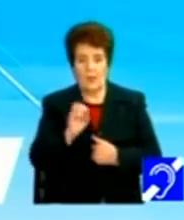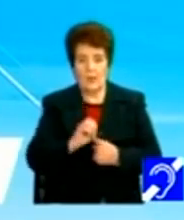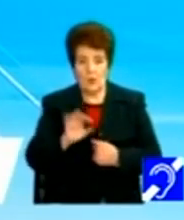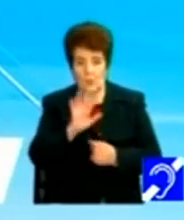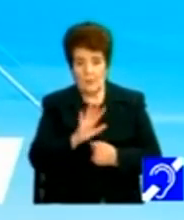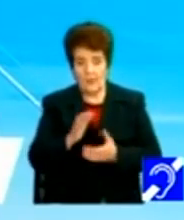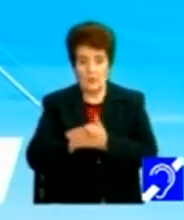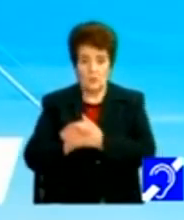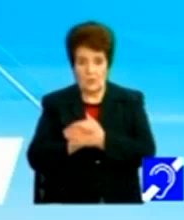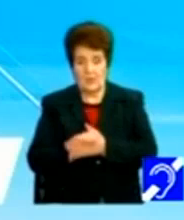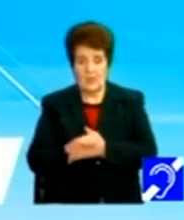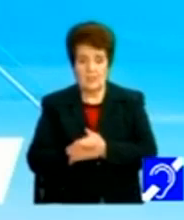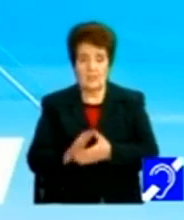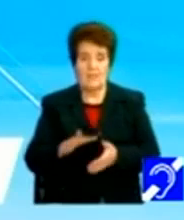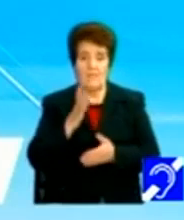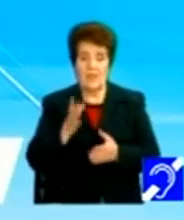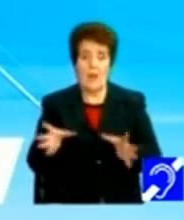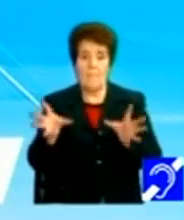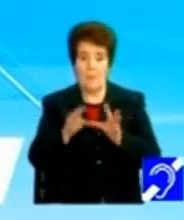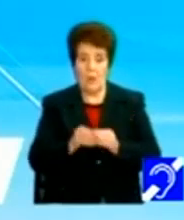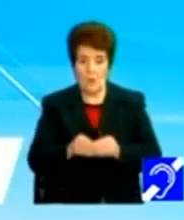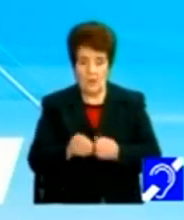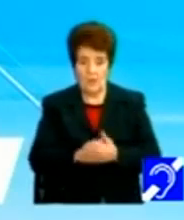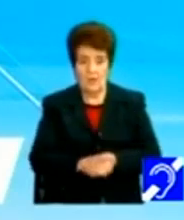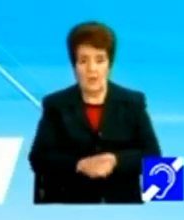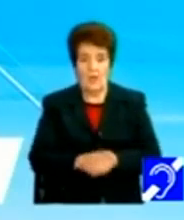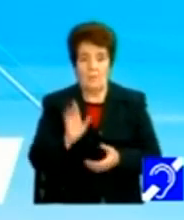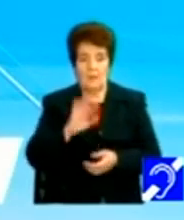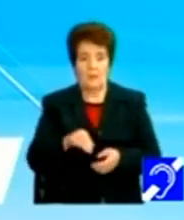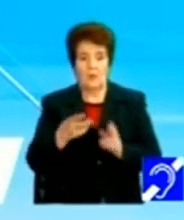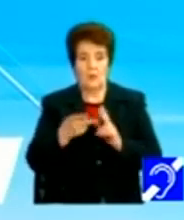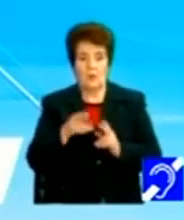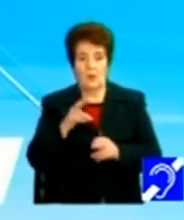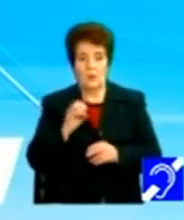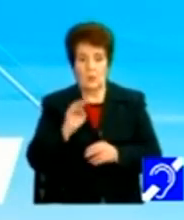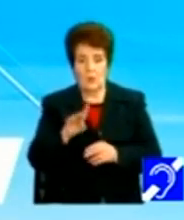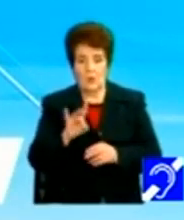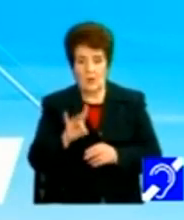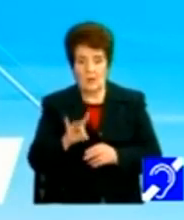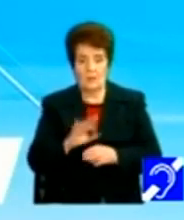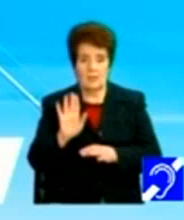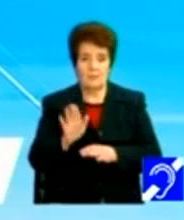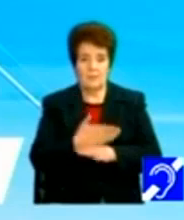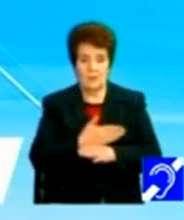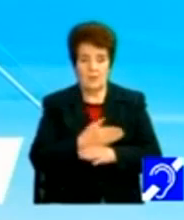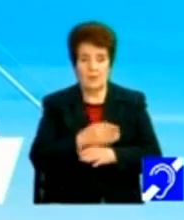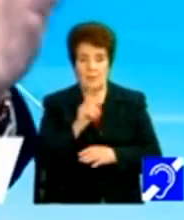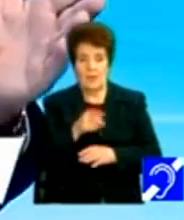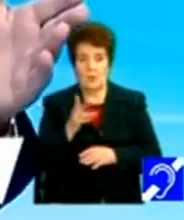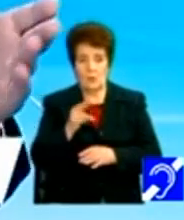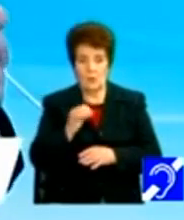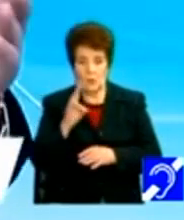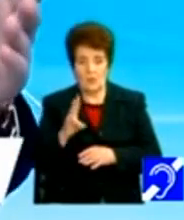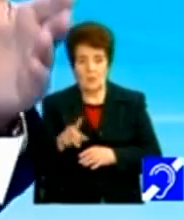mergem împreună să acumulăm cât mai multe voturi în turul întâi pentru ca în turul al doilea să-l putem înlătura pe Dodon. Și respectiv,